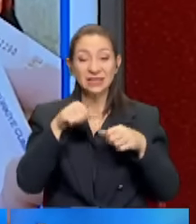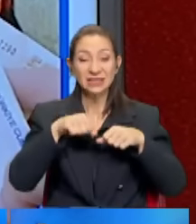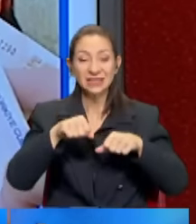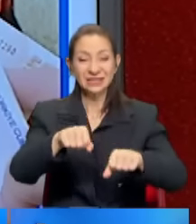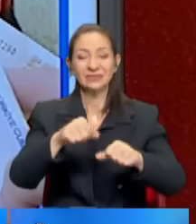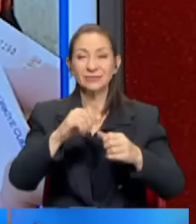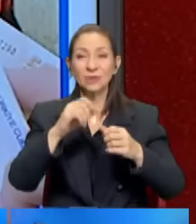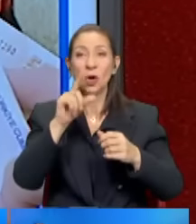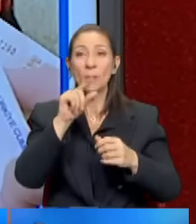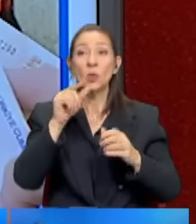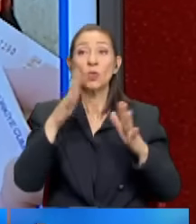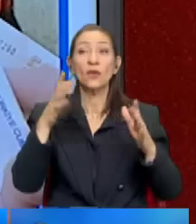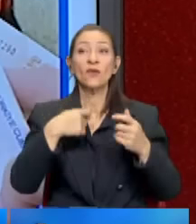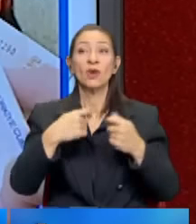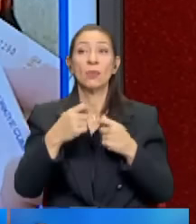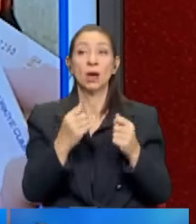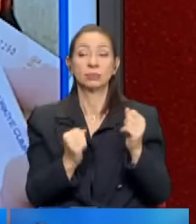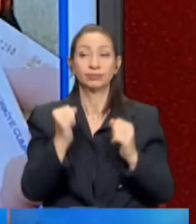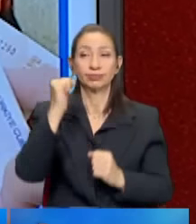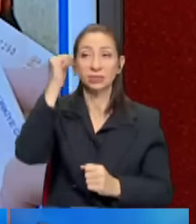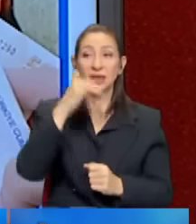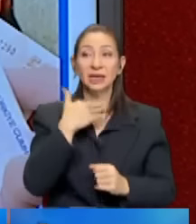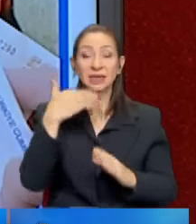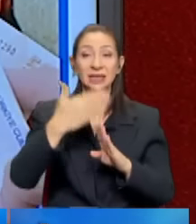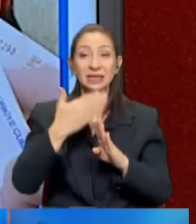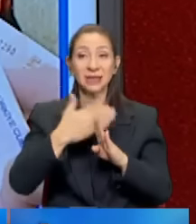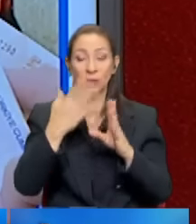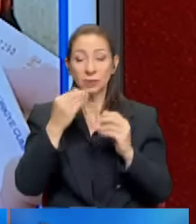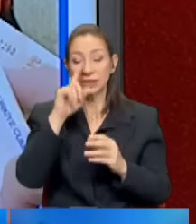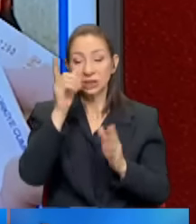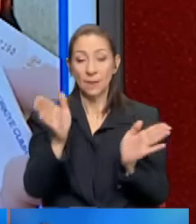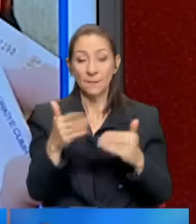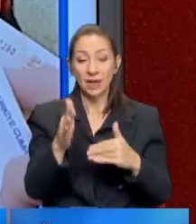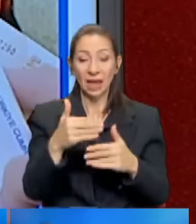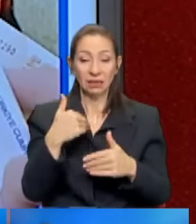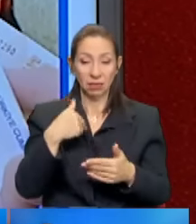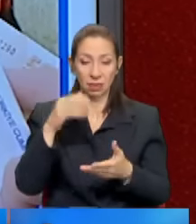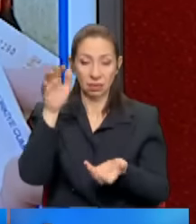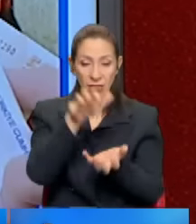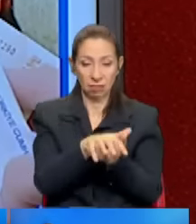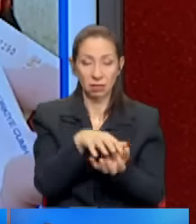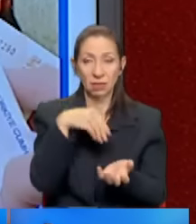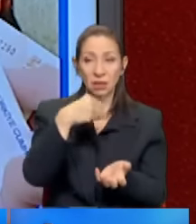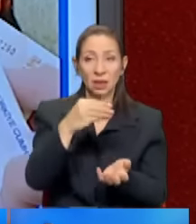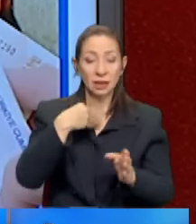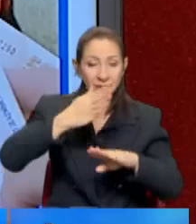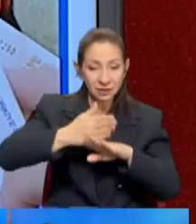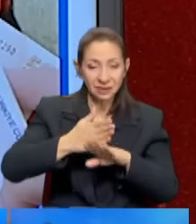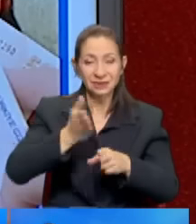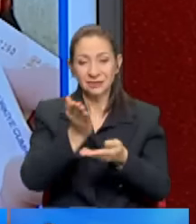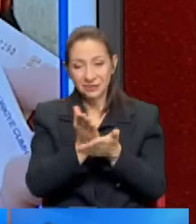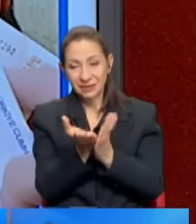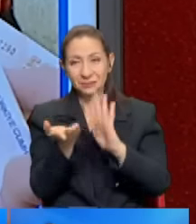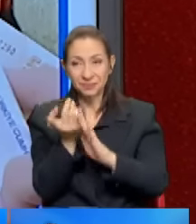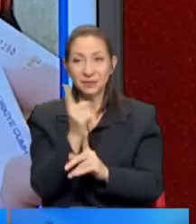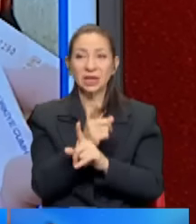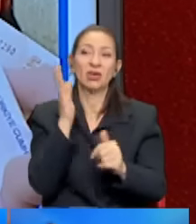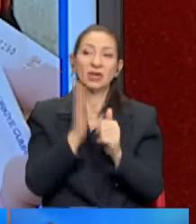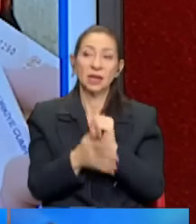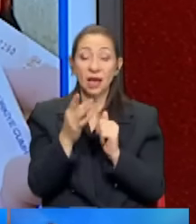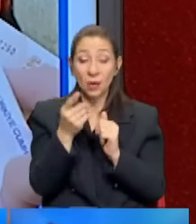11 büyük firmanın yükselttiğini iddia ederek Kasaplar olarak tavu sadece paketle satabiliyoruz işlememize yasak bu yasak kalksa